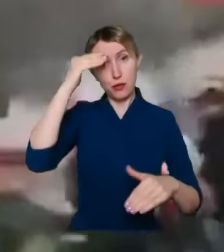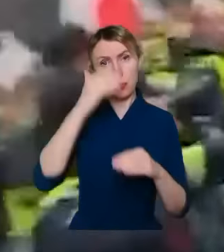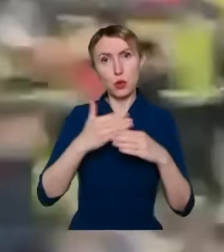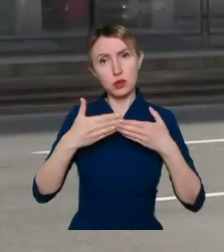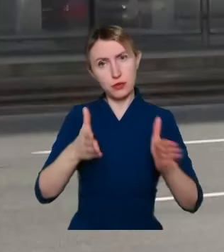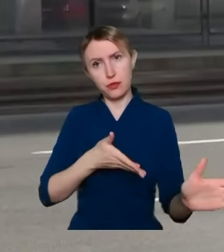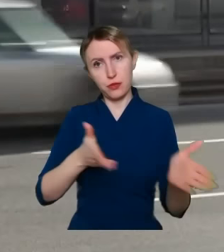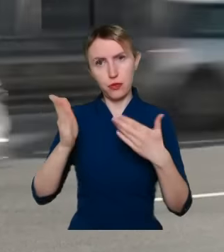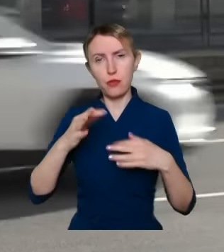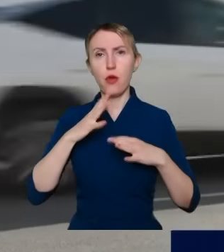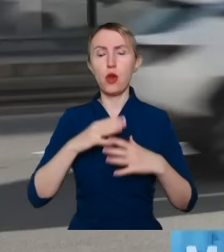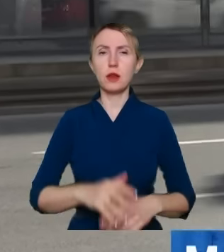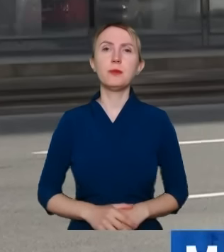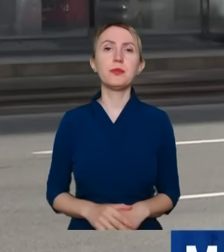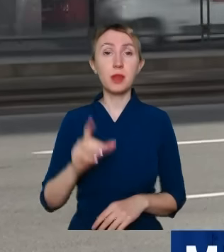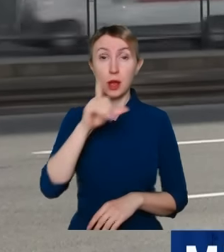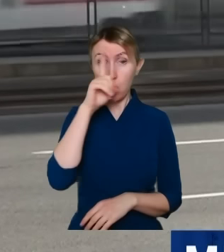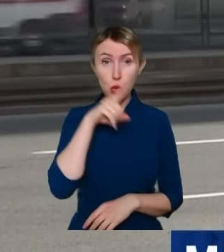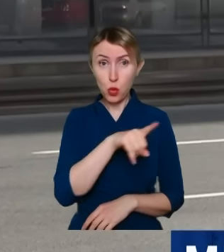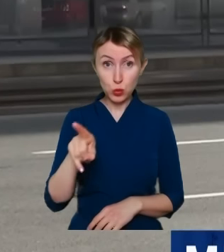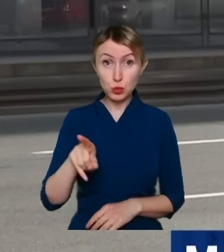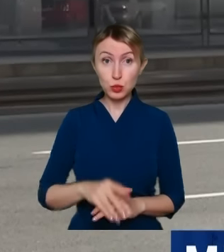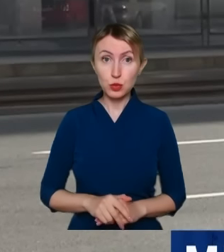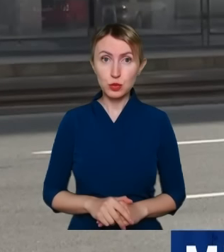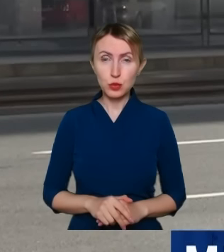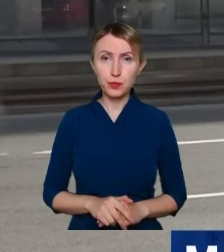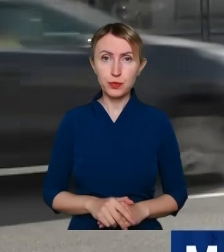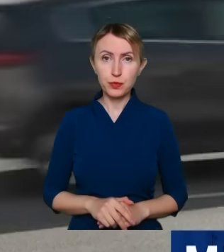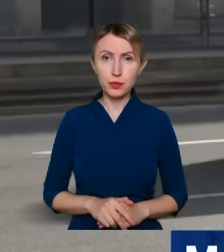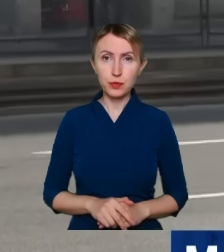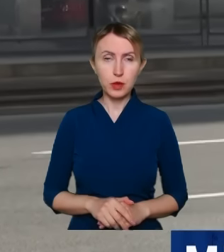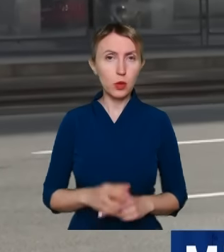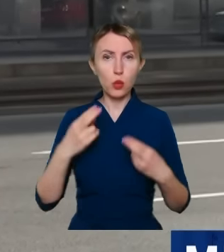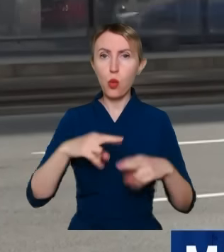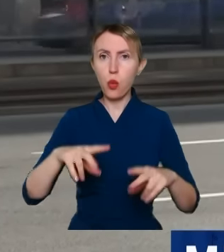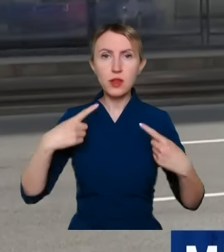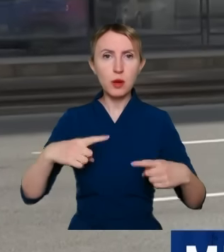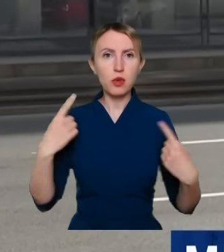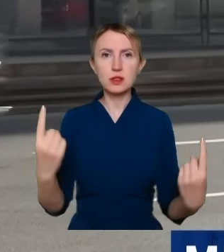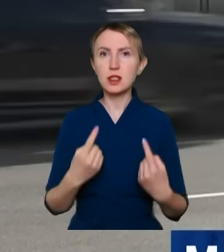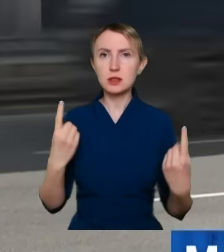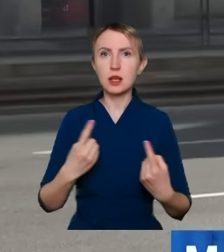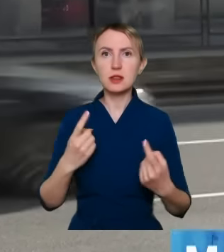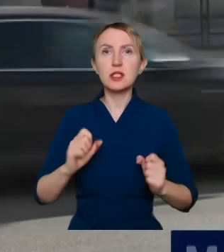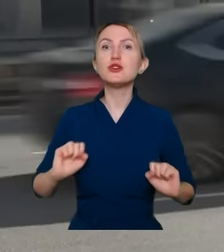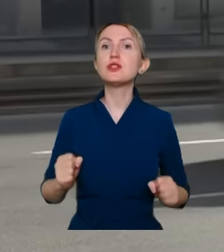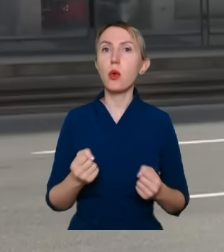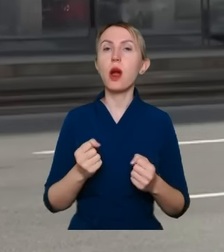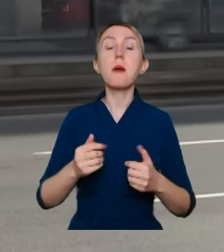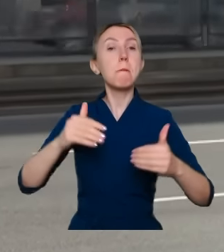wolność to ci ludzie nie uczestniczyli w takich zdarzeniach w takich działaniach